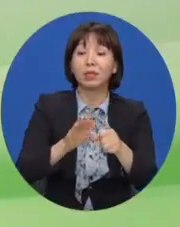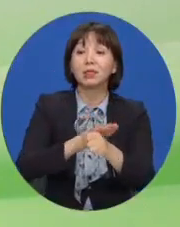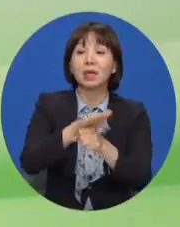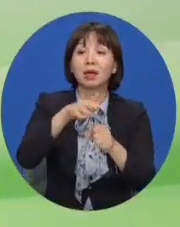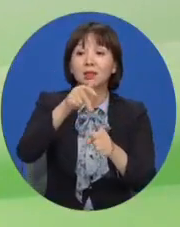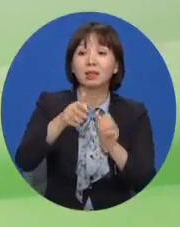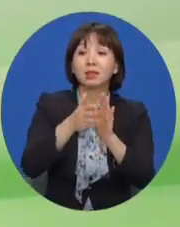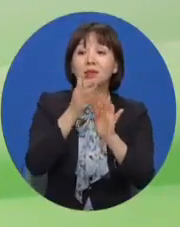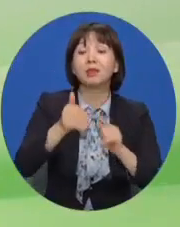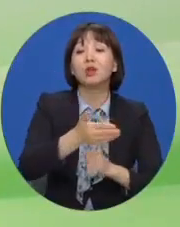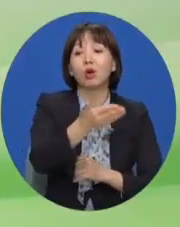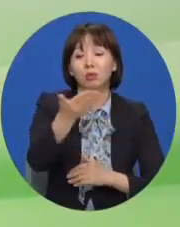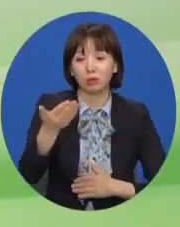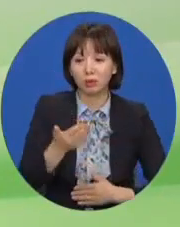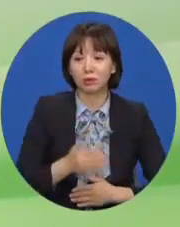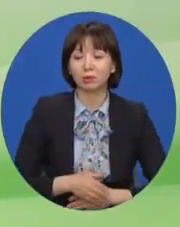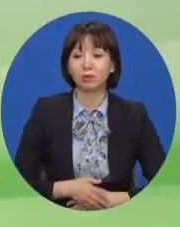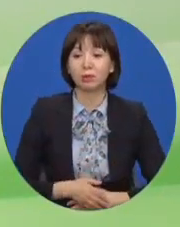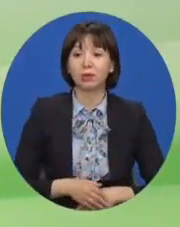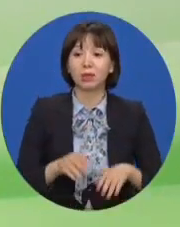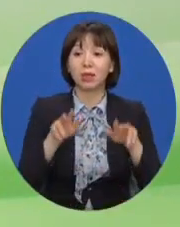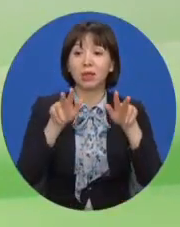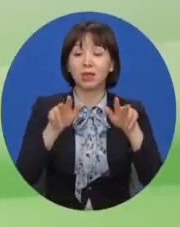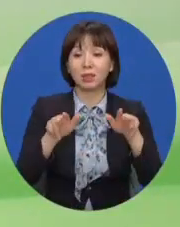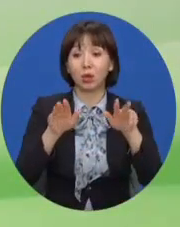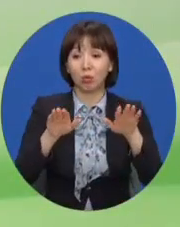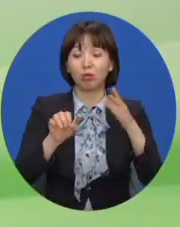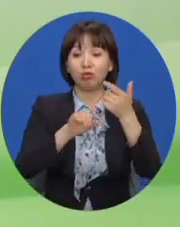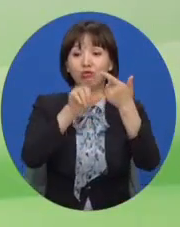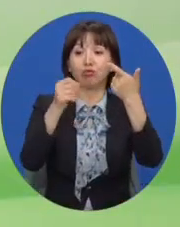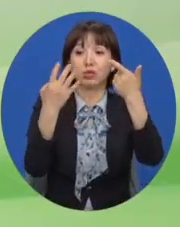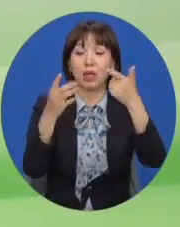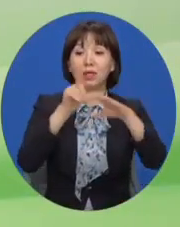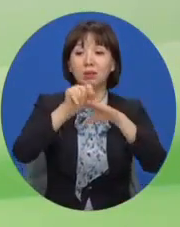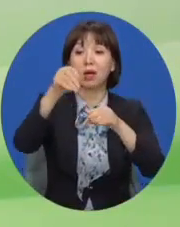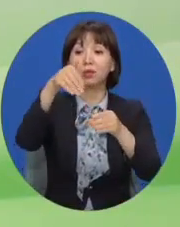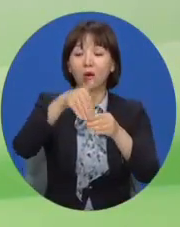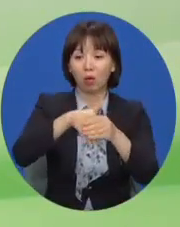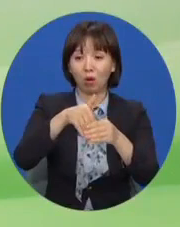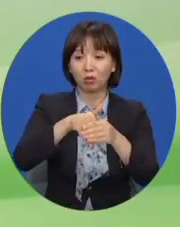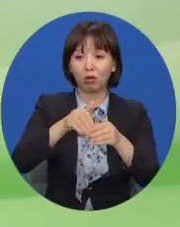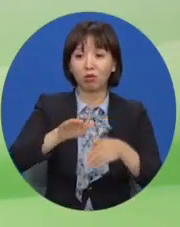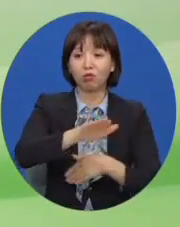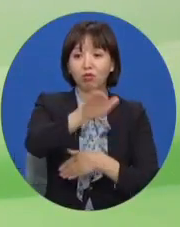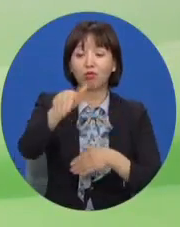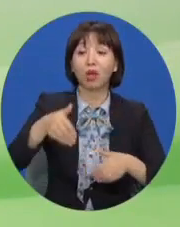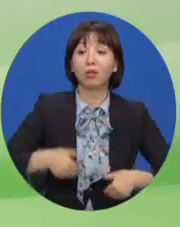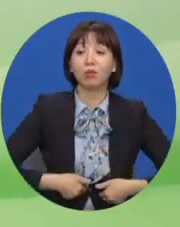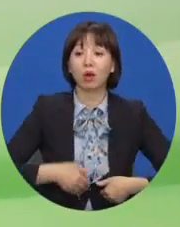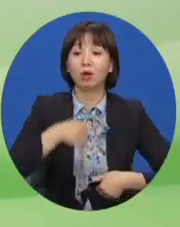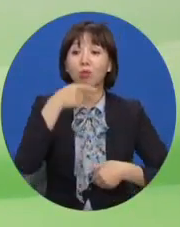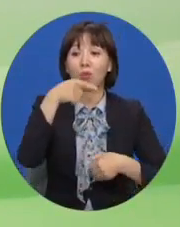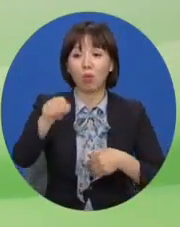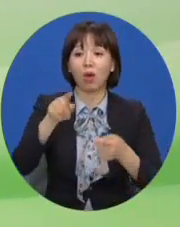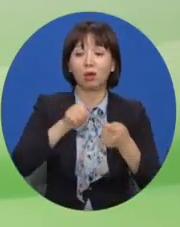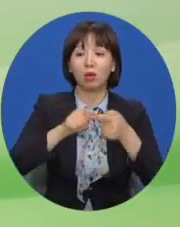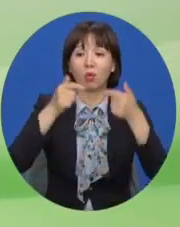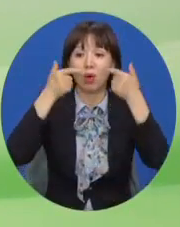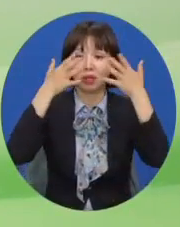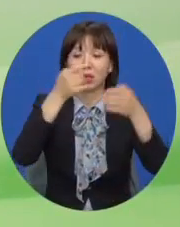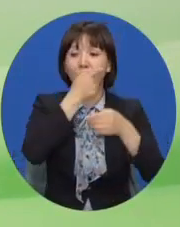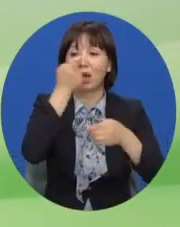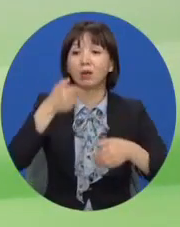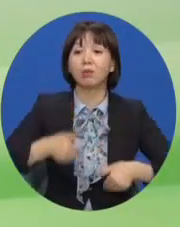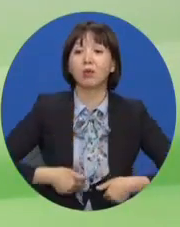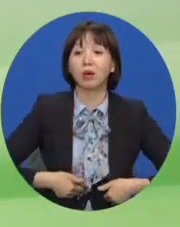제천 시민 여러분. 이제 이번 6.4 지방선거에서는 우리에게 필요한 것이 무엇인가를 확실히 확인해야